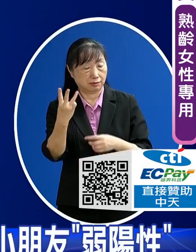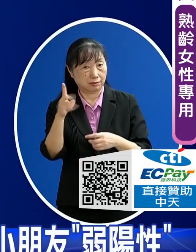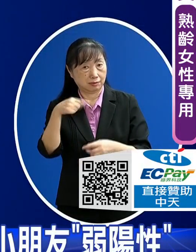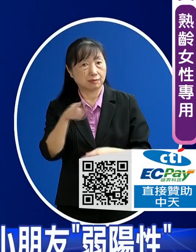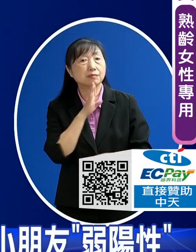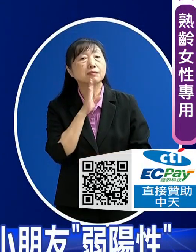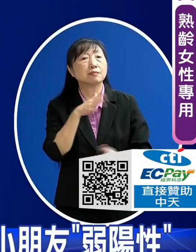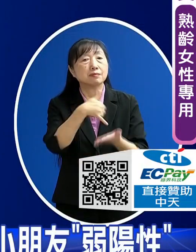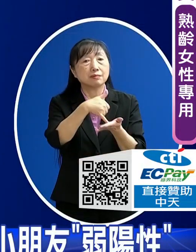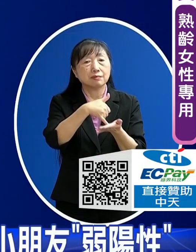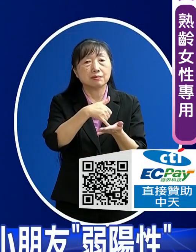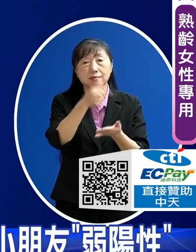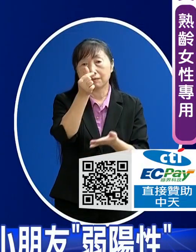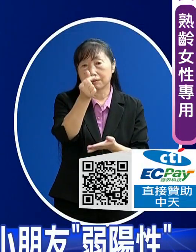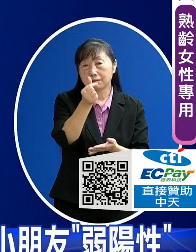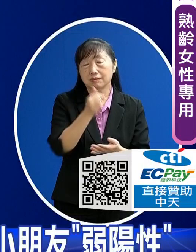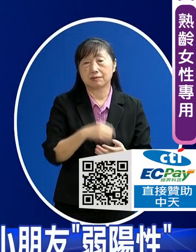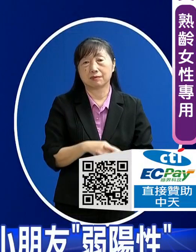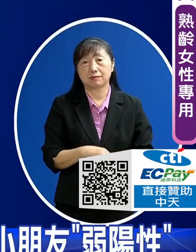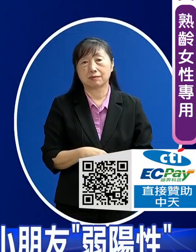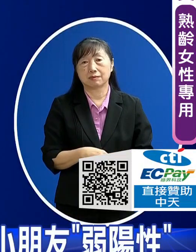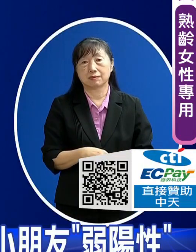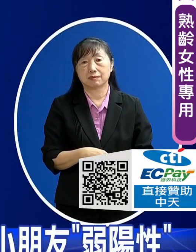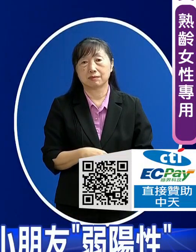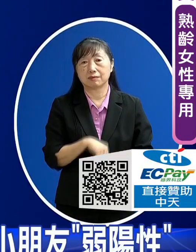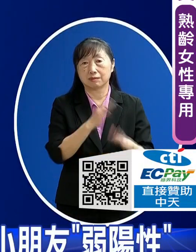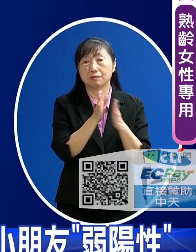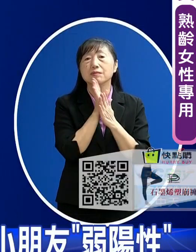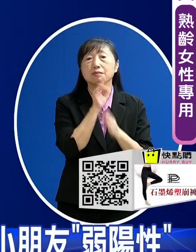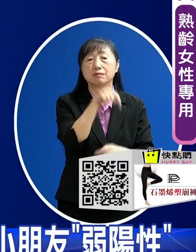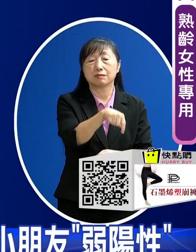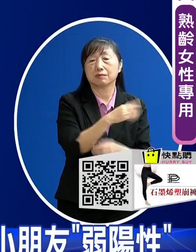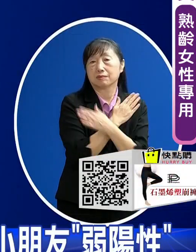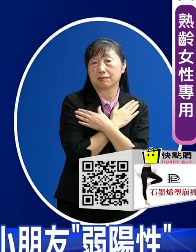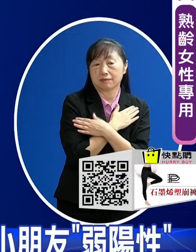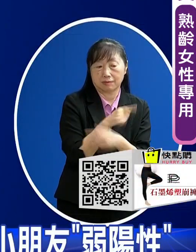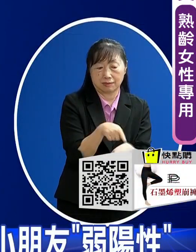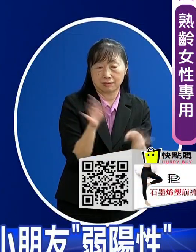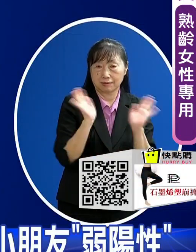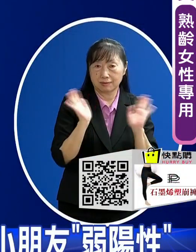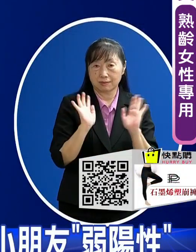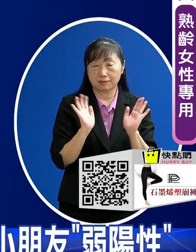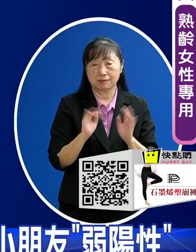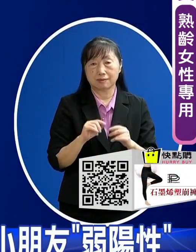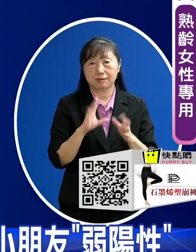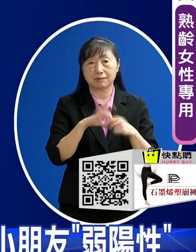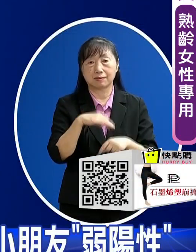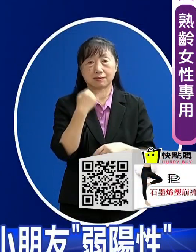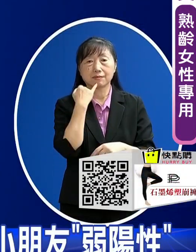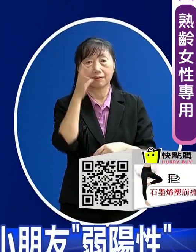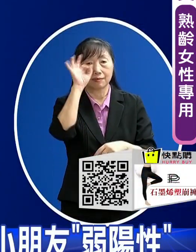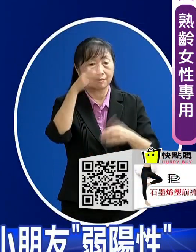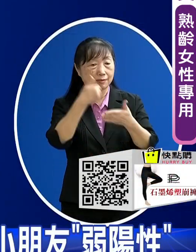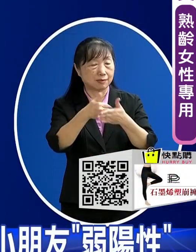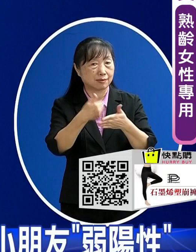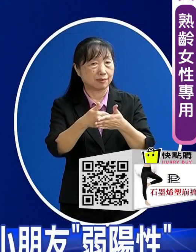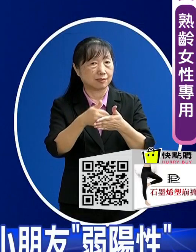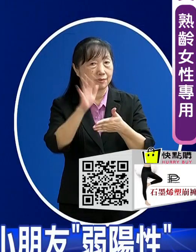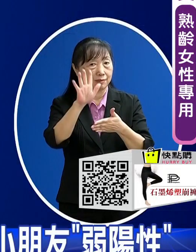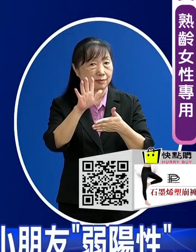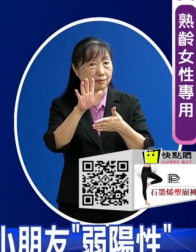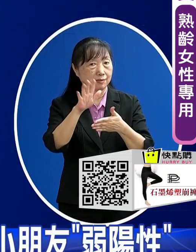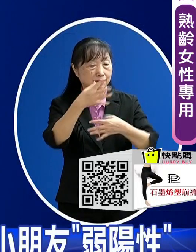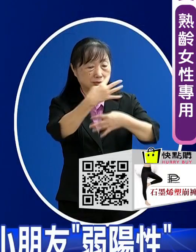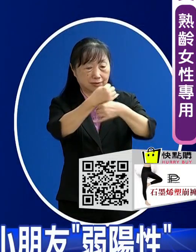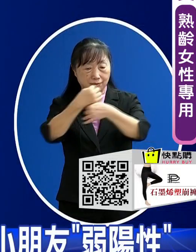弱阳性，那这3个弱阳性都是幼儿园的小朋友，那大家可以看那个图里面有这个别的暗